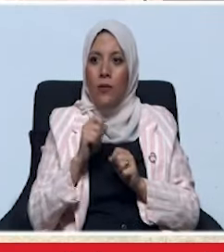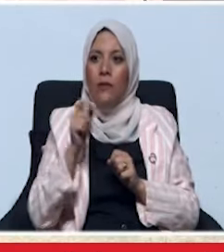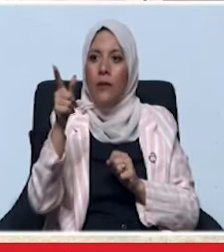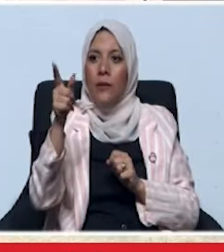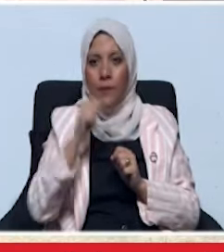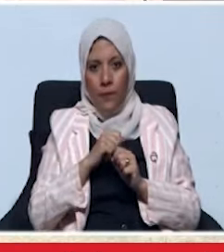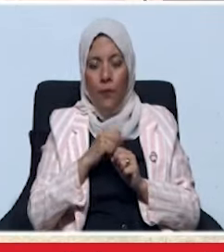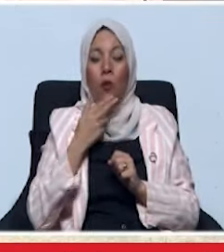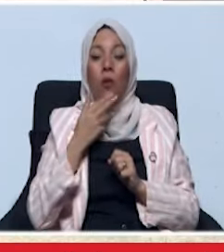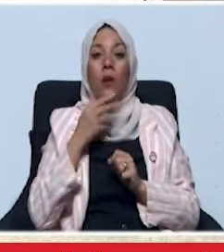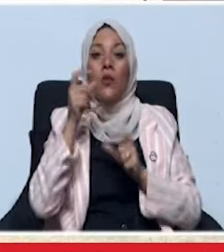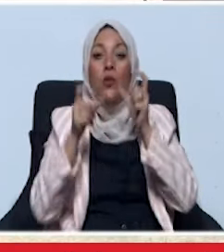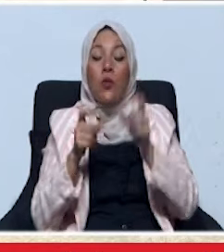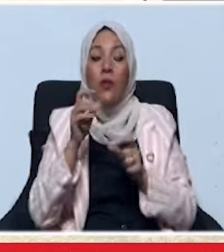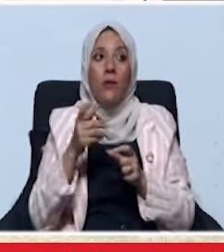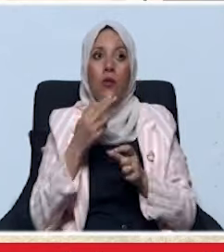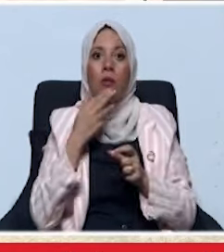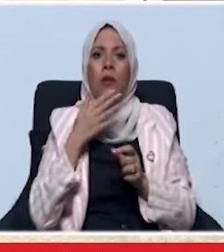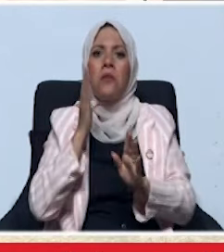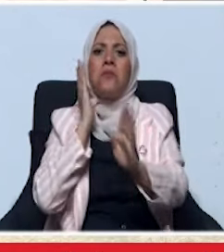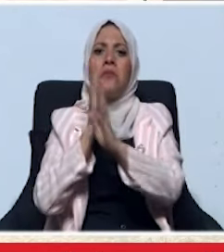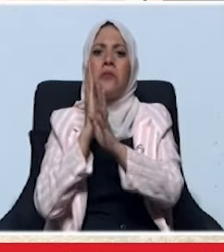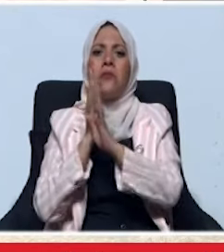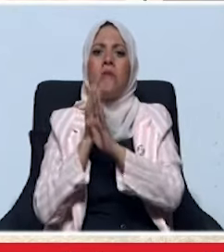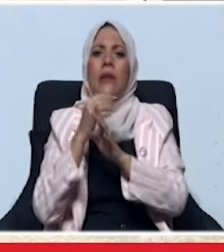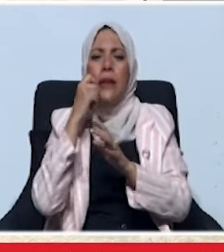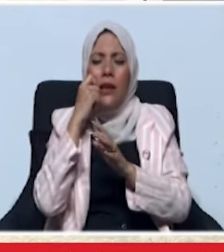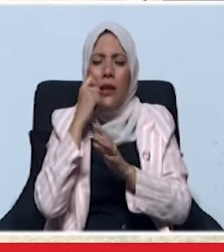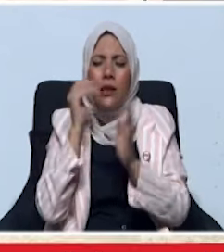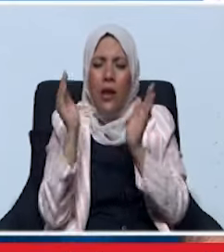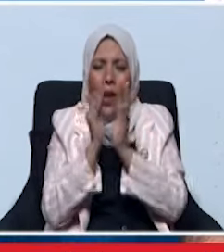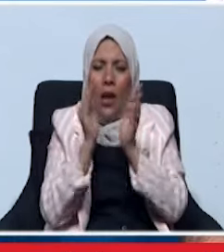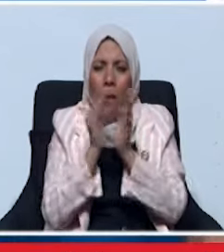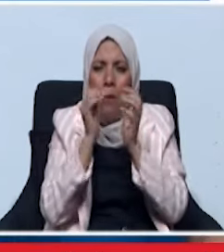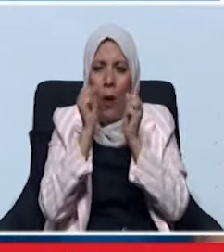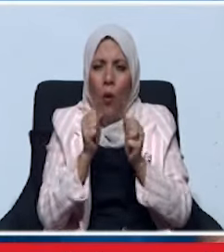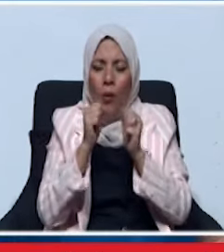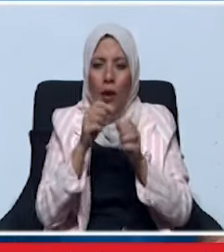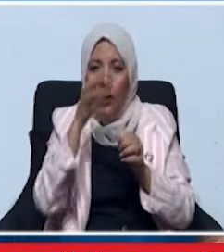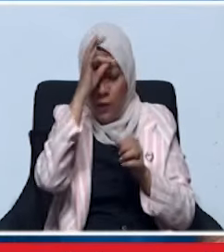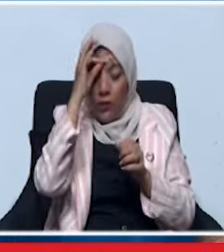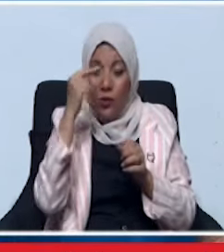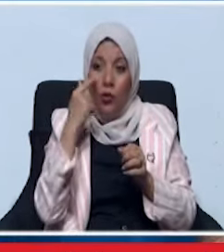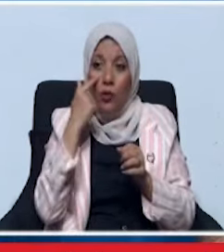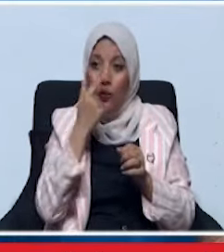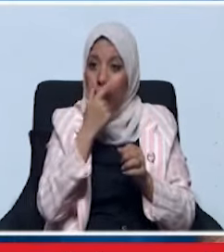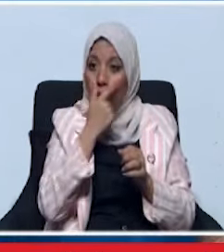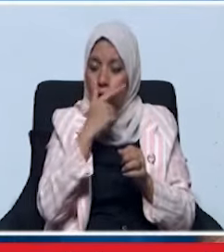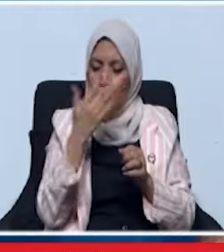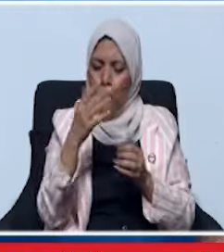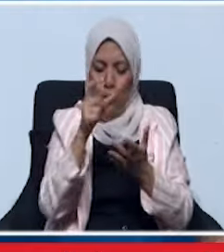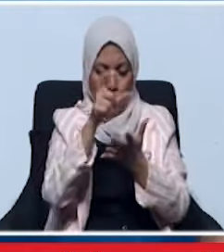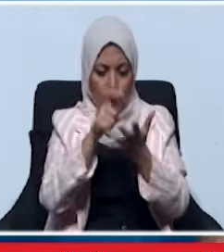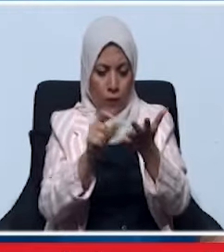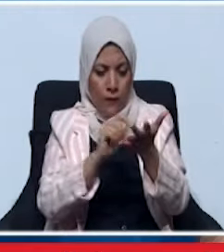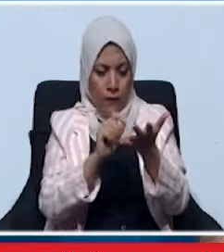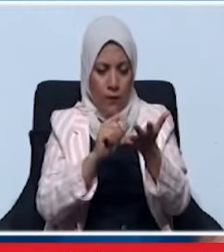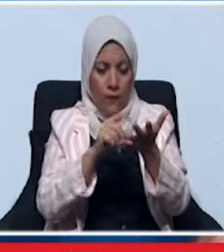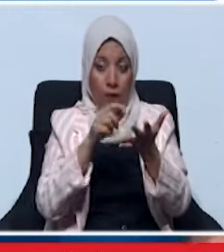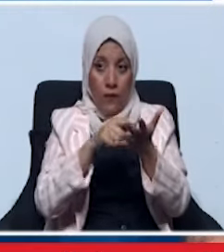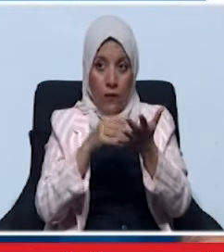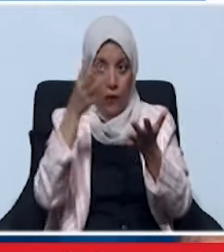بيها. صلاح السعدني كان من الممثلين القلائل جدا جدا اللي لما يبص في الدور بتاعه كده